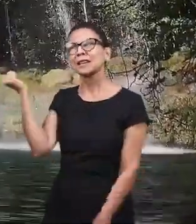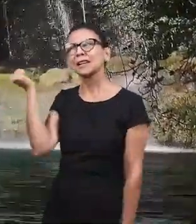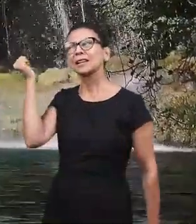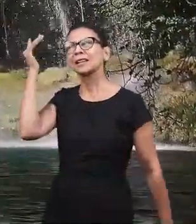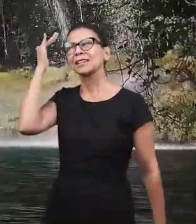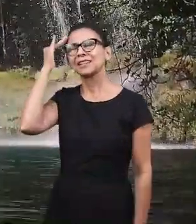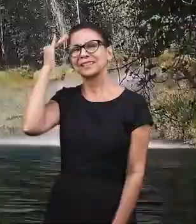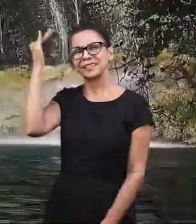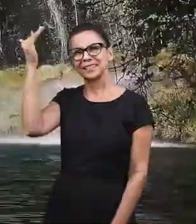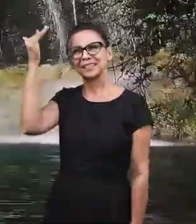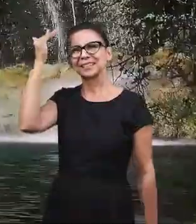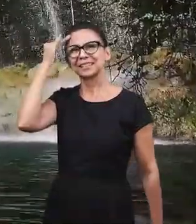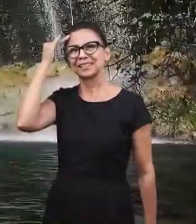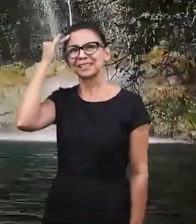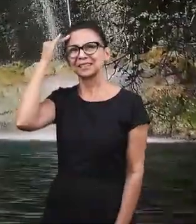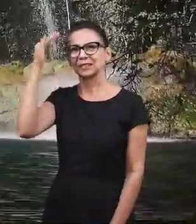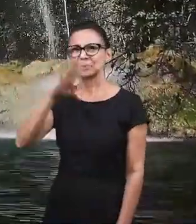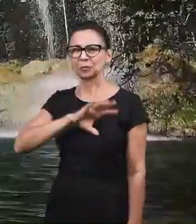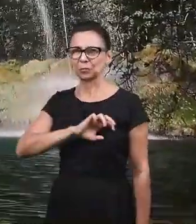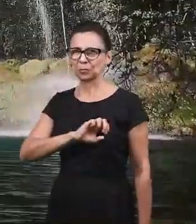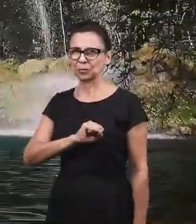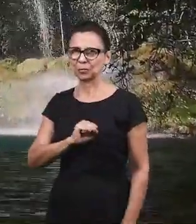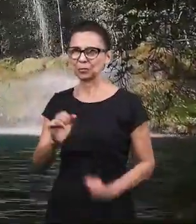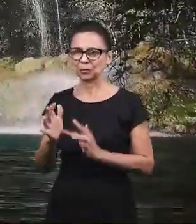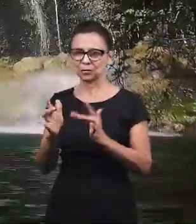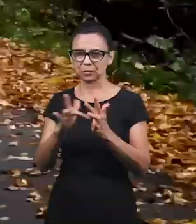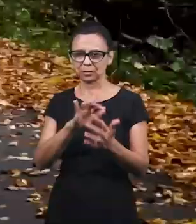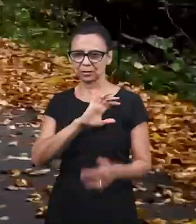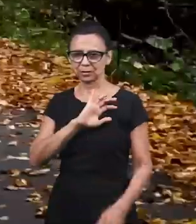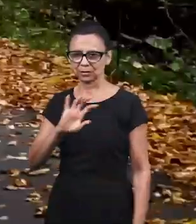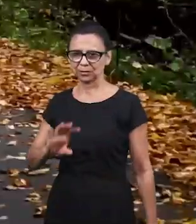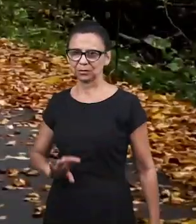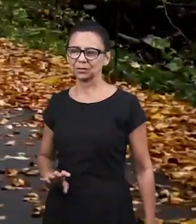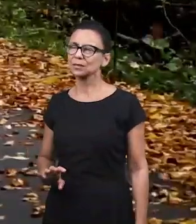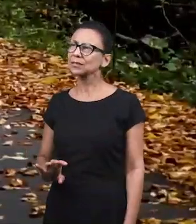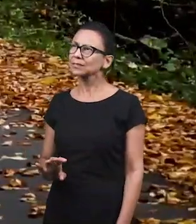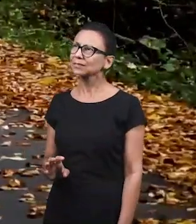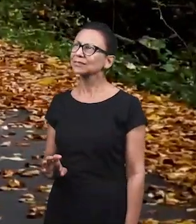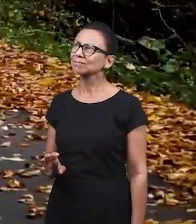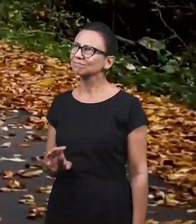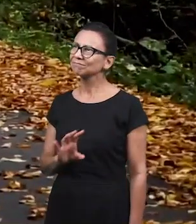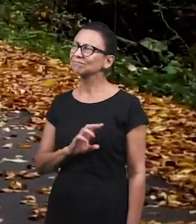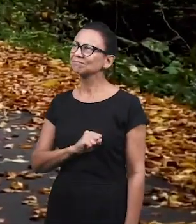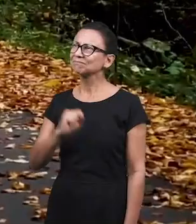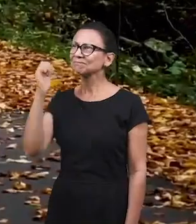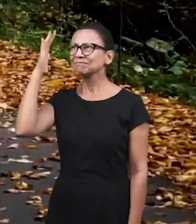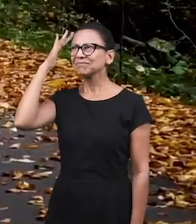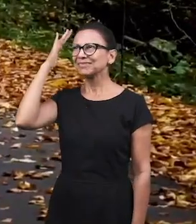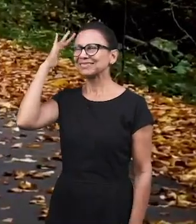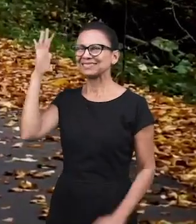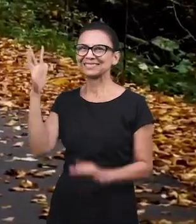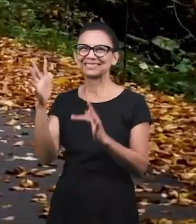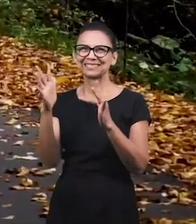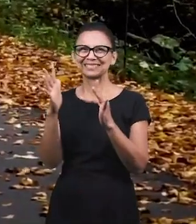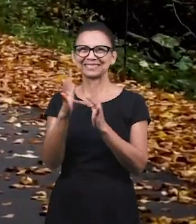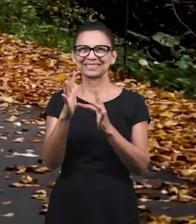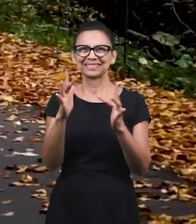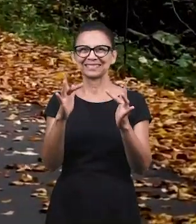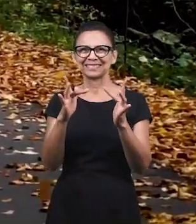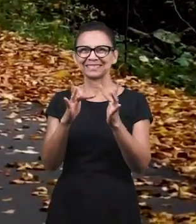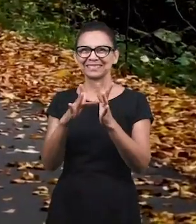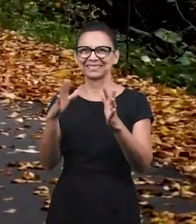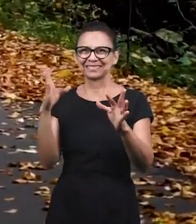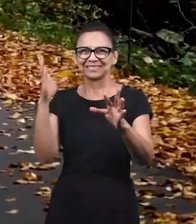que Cristo tem por mim. Jesus achou-me,